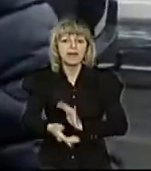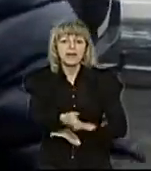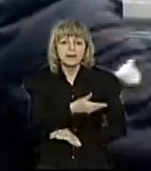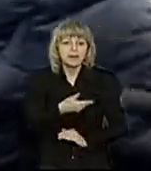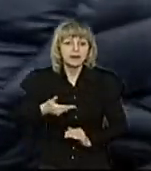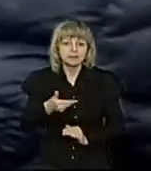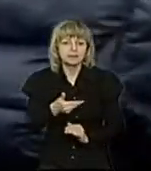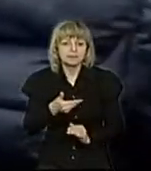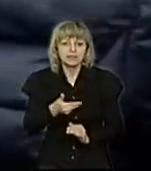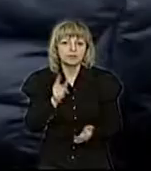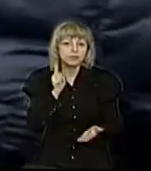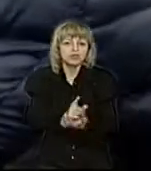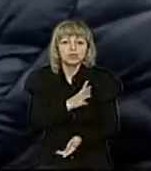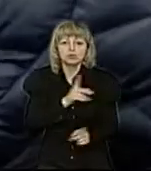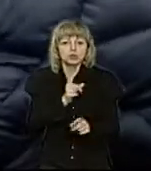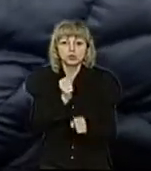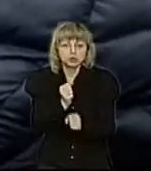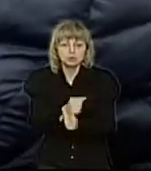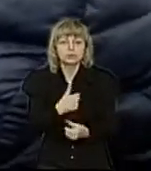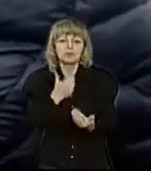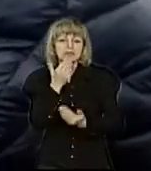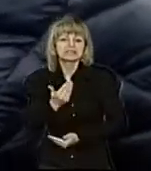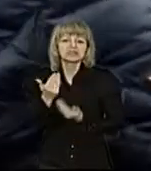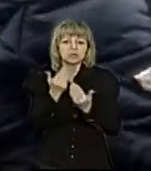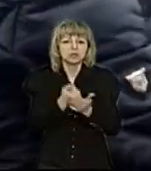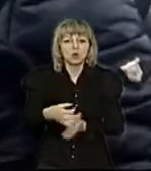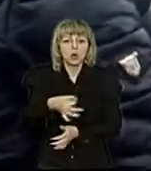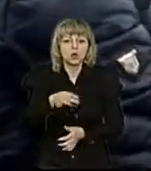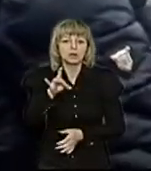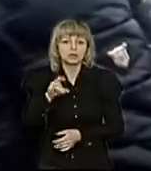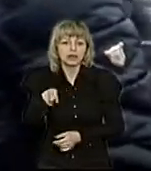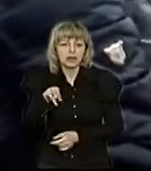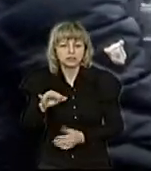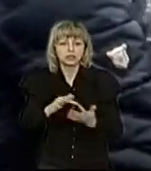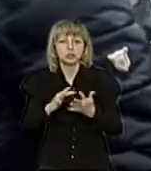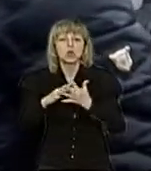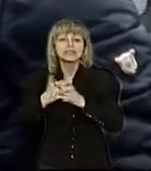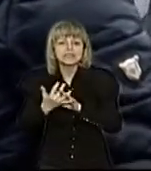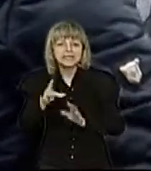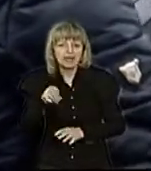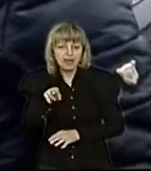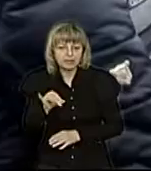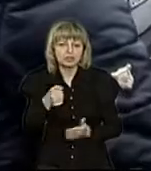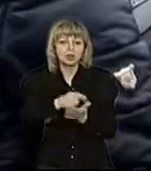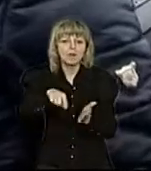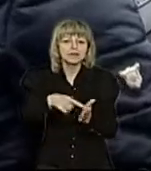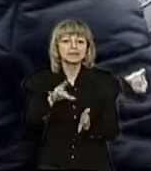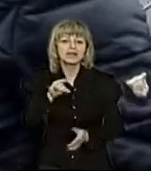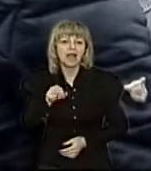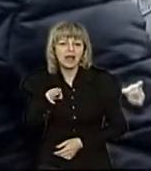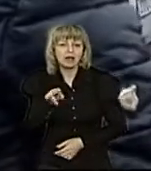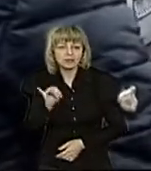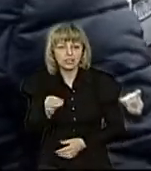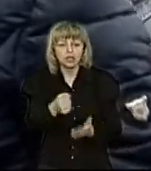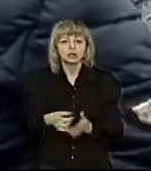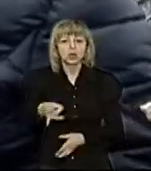мали такі ж щось робити. Ми зверталися до обласної ради, до сільської ради, до міської ради,